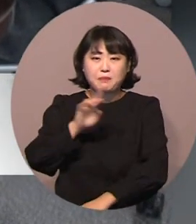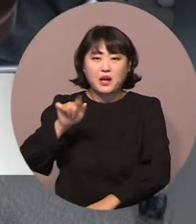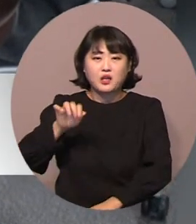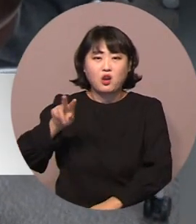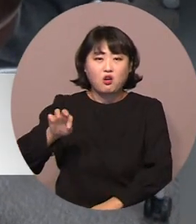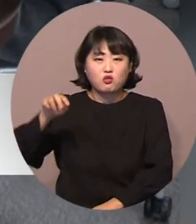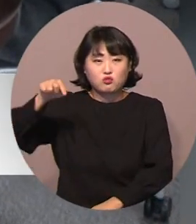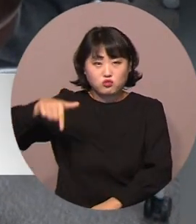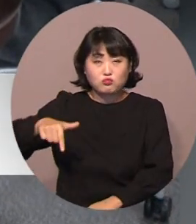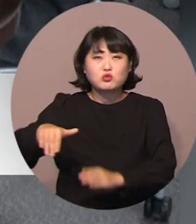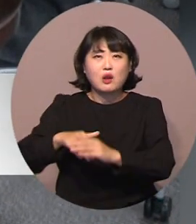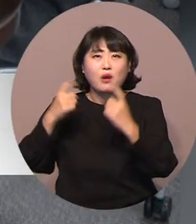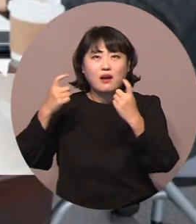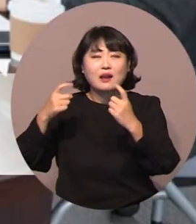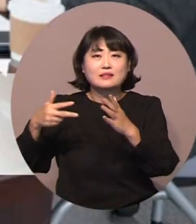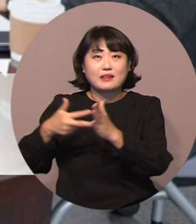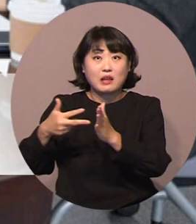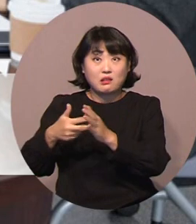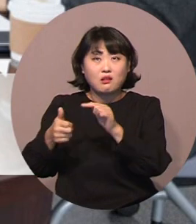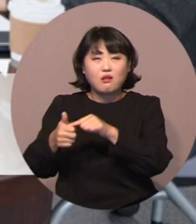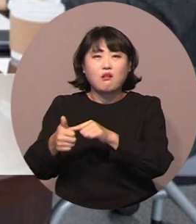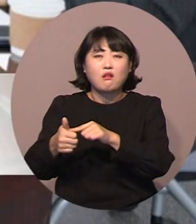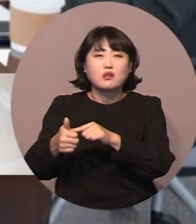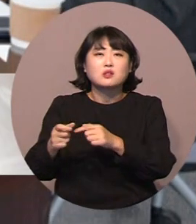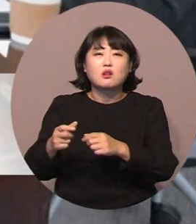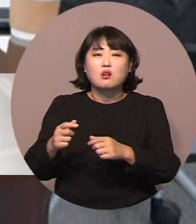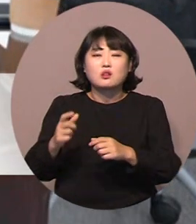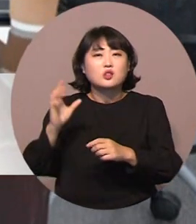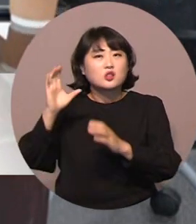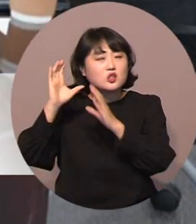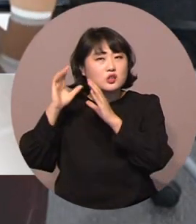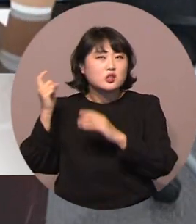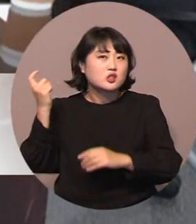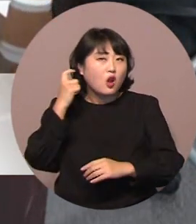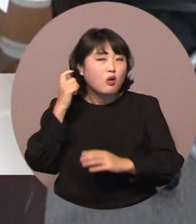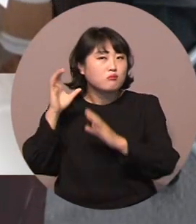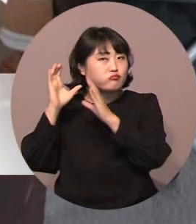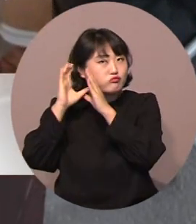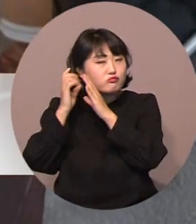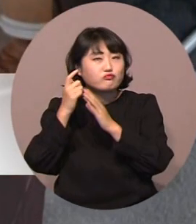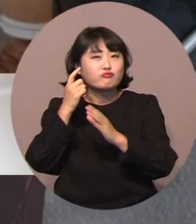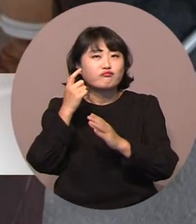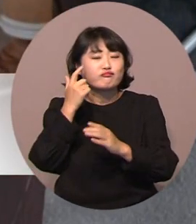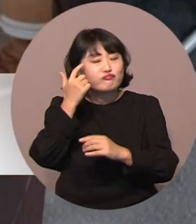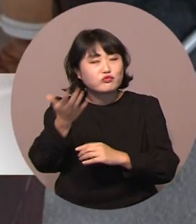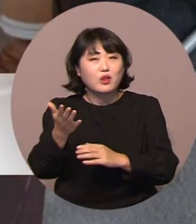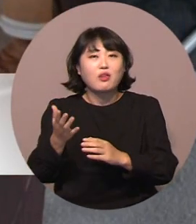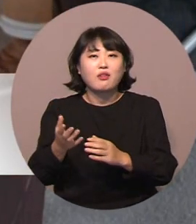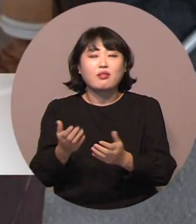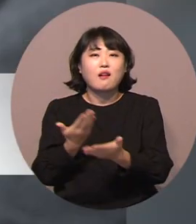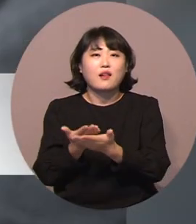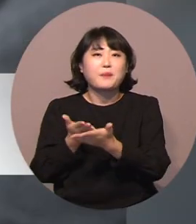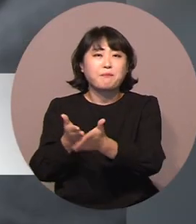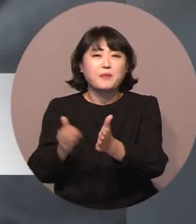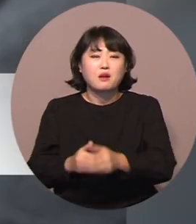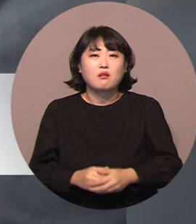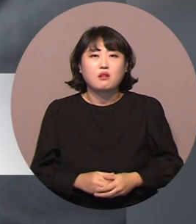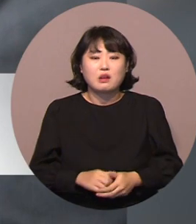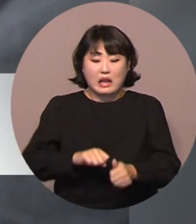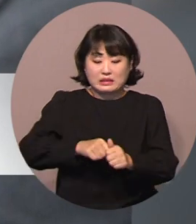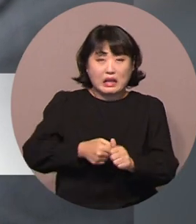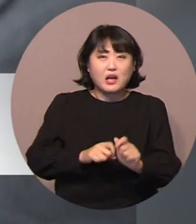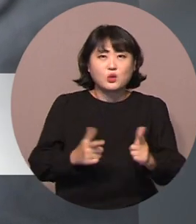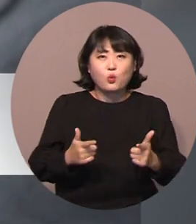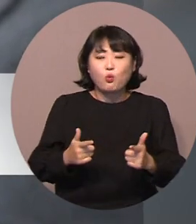청문회를 요구한 가운데 재단이 대표 이사 임명동의안을 의결했습니다 실은 인사청문 조례는 강제 사항이